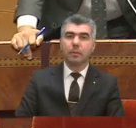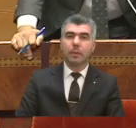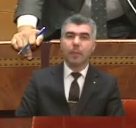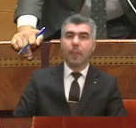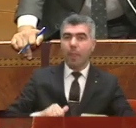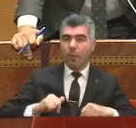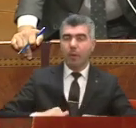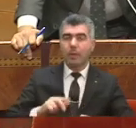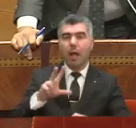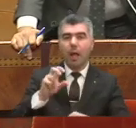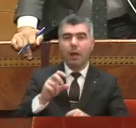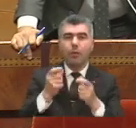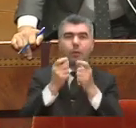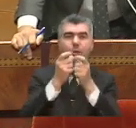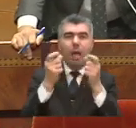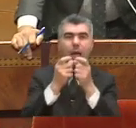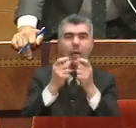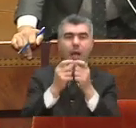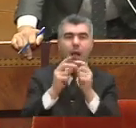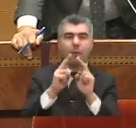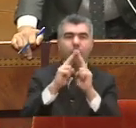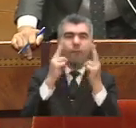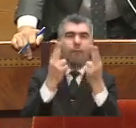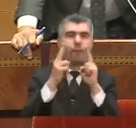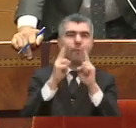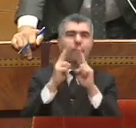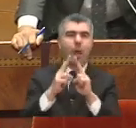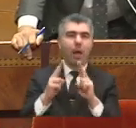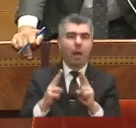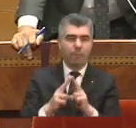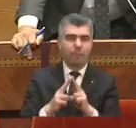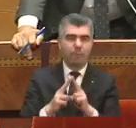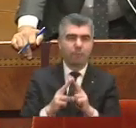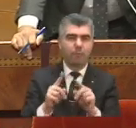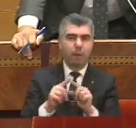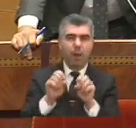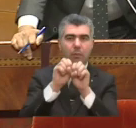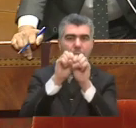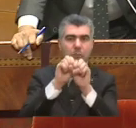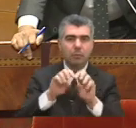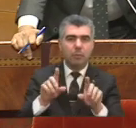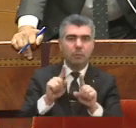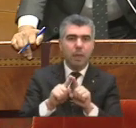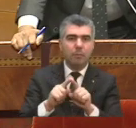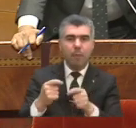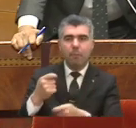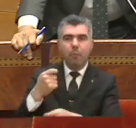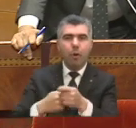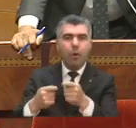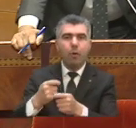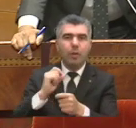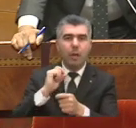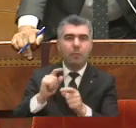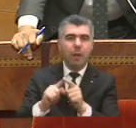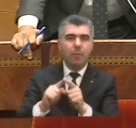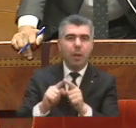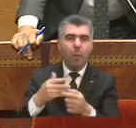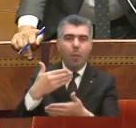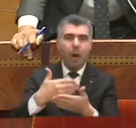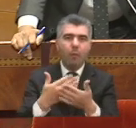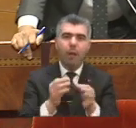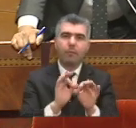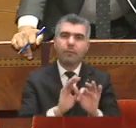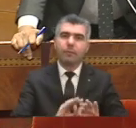تعرف المقاولات عبر العالم حسب مستويات تضررا بسبب انتشار الاقتصاد الغير المهيكل والغير المنظم،